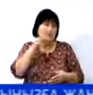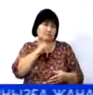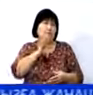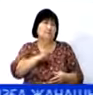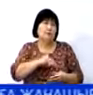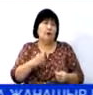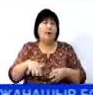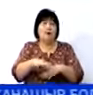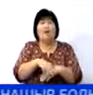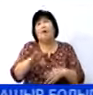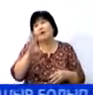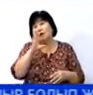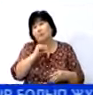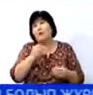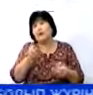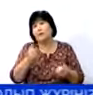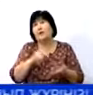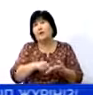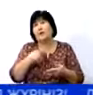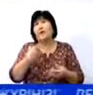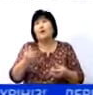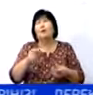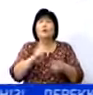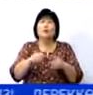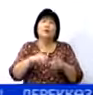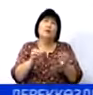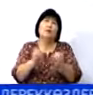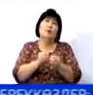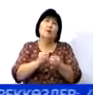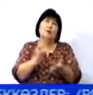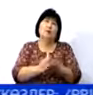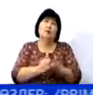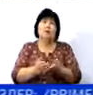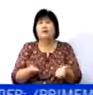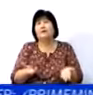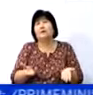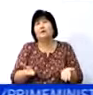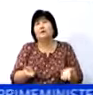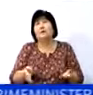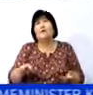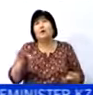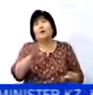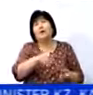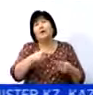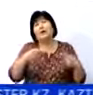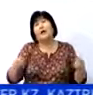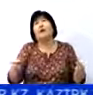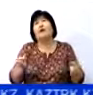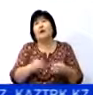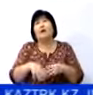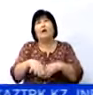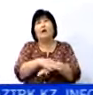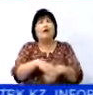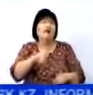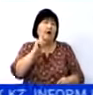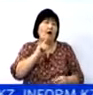халыққа тиімді деп ойлаймын осы магазин. Сәбіз орнында тұр екен. Қол жетімді басқа елге қарағанда халыққа